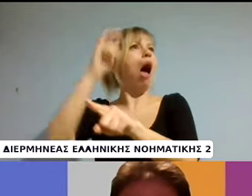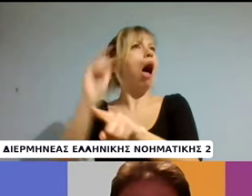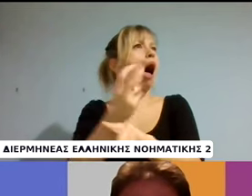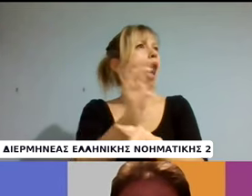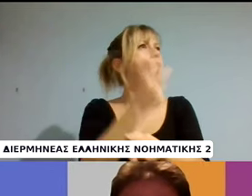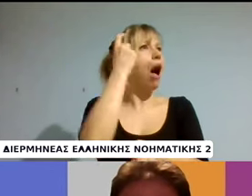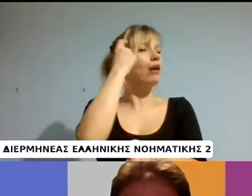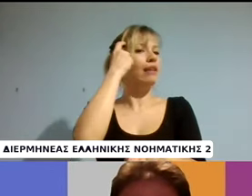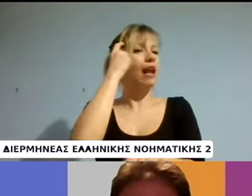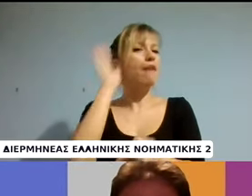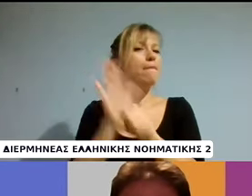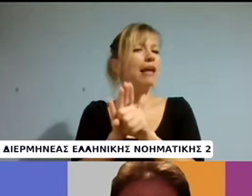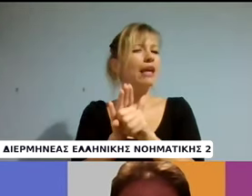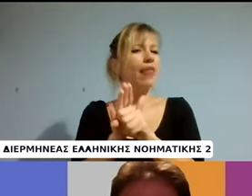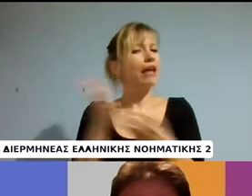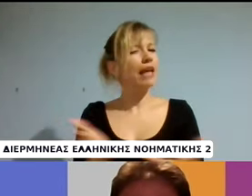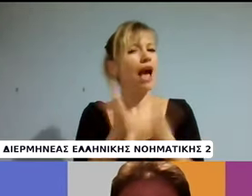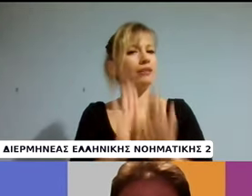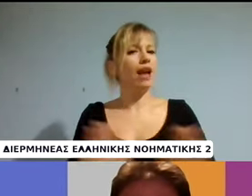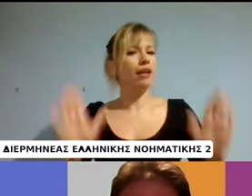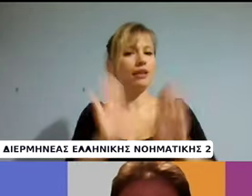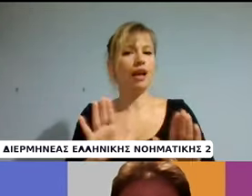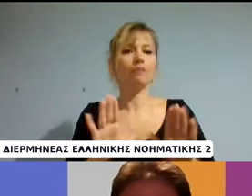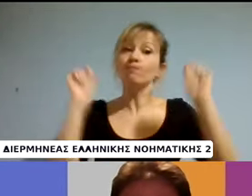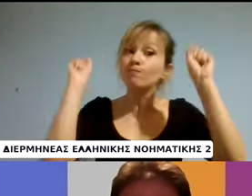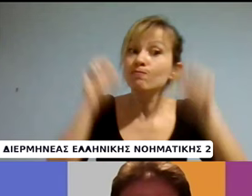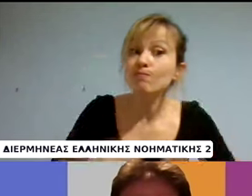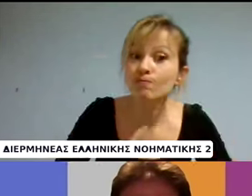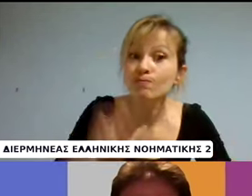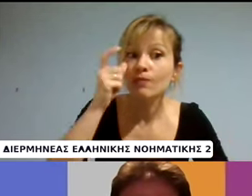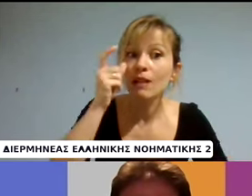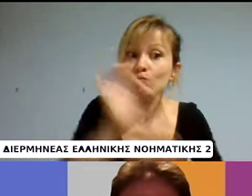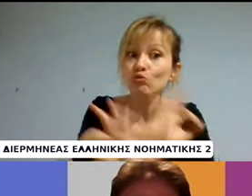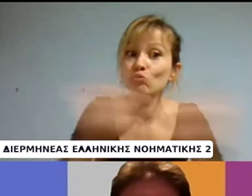Ωραία. Συμφωνώ. Ωραία, άρα είμαστε εντάξει.